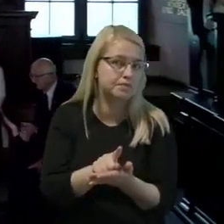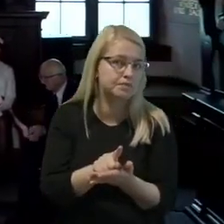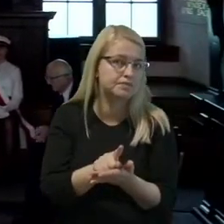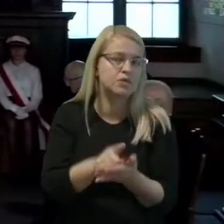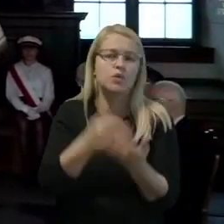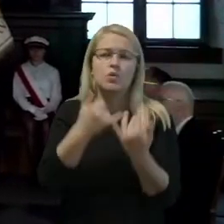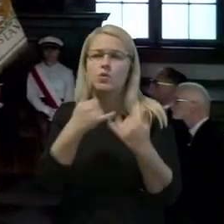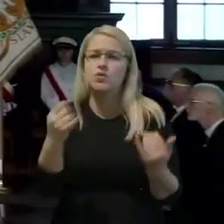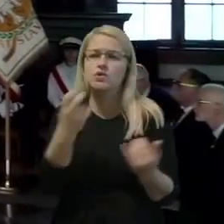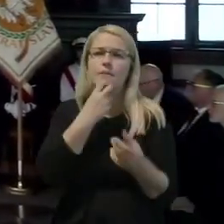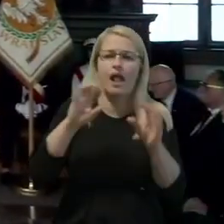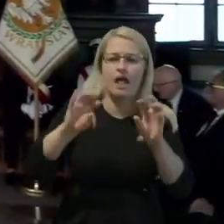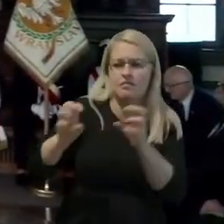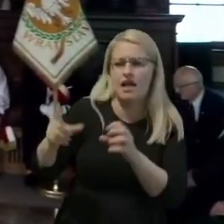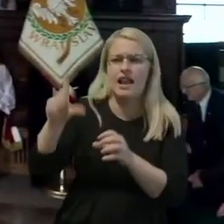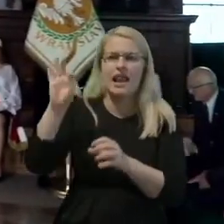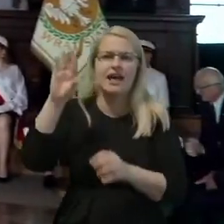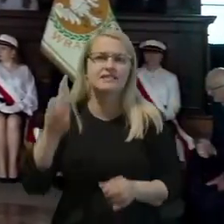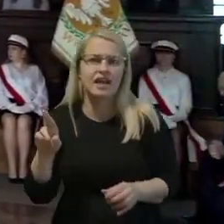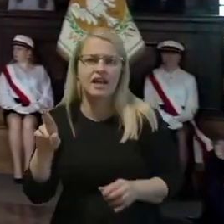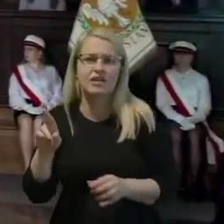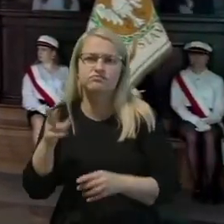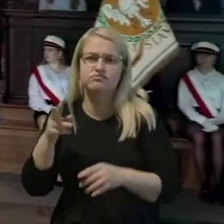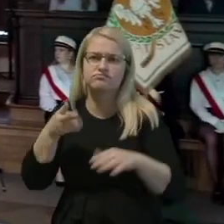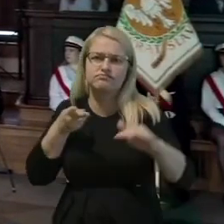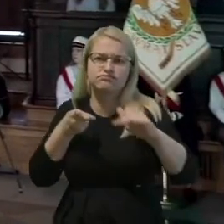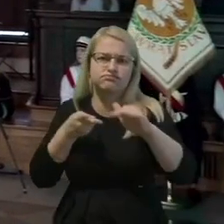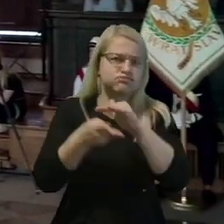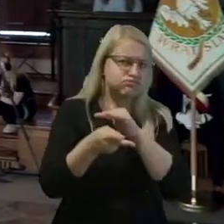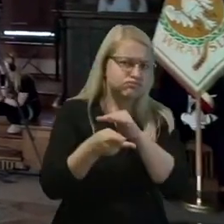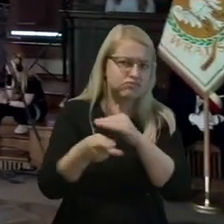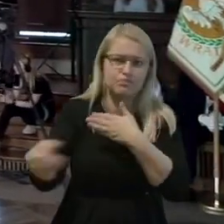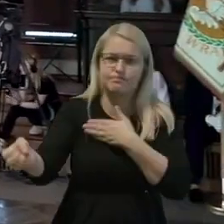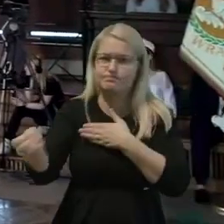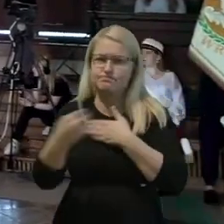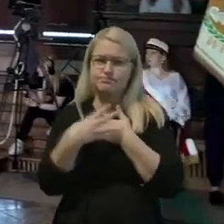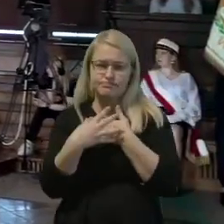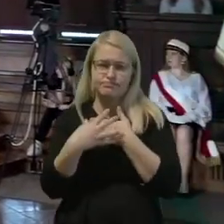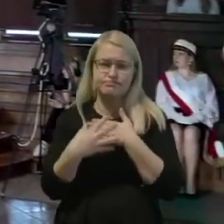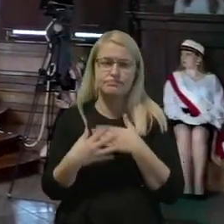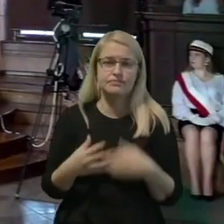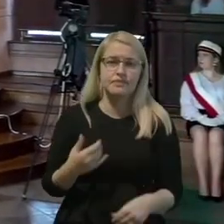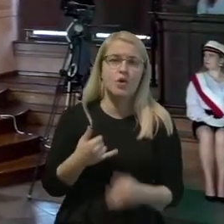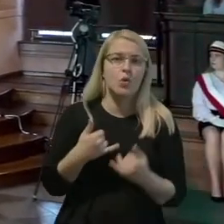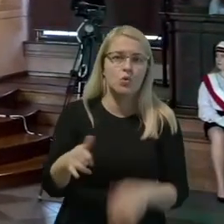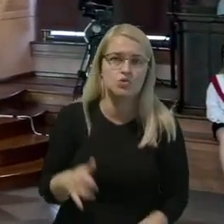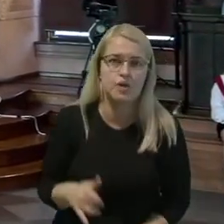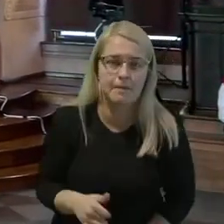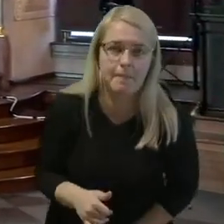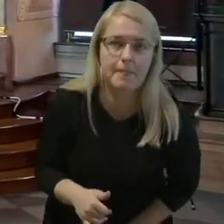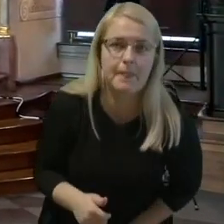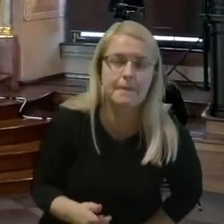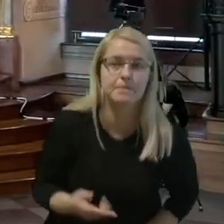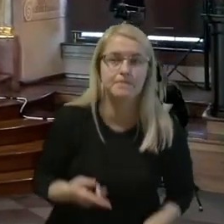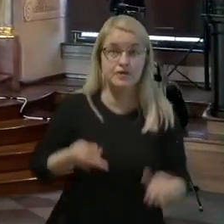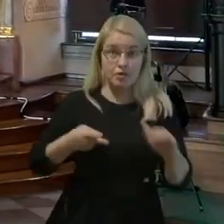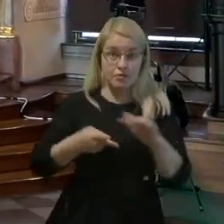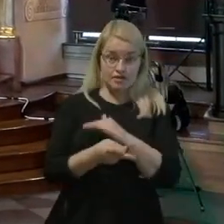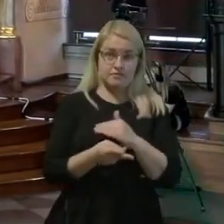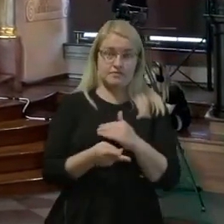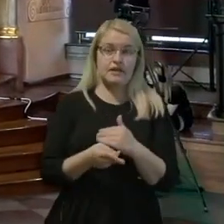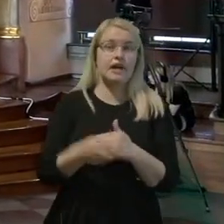tranzystory, lasery, ultrasonografy, aparaty rentgenowskie, tomografy,